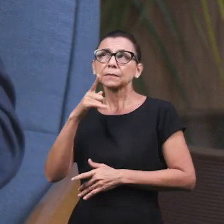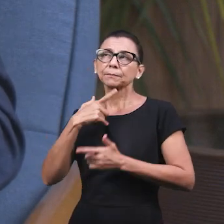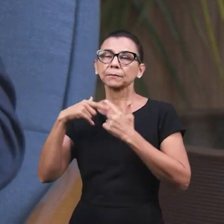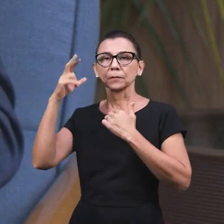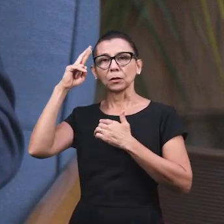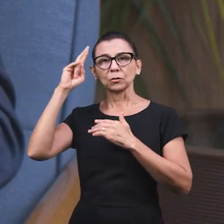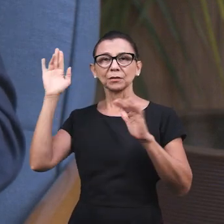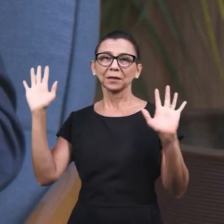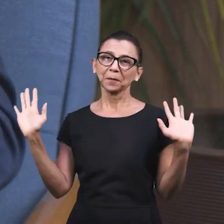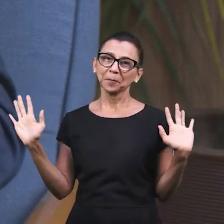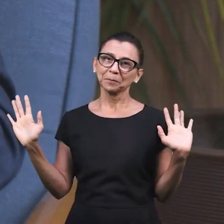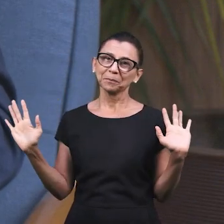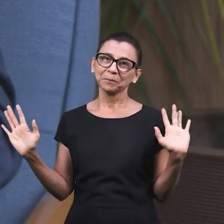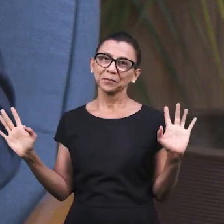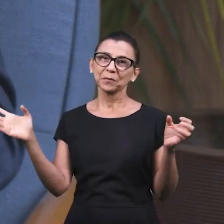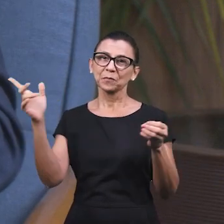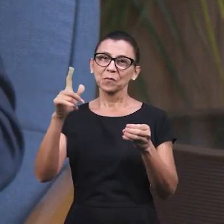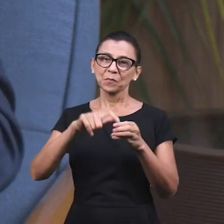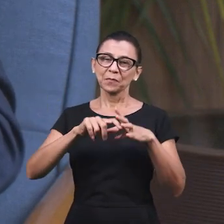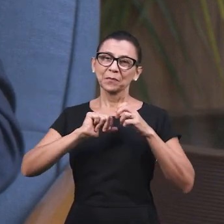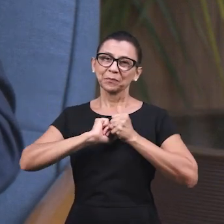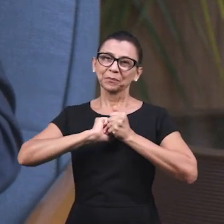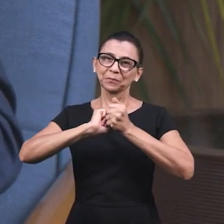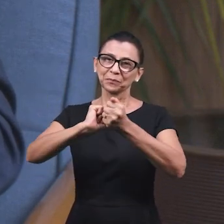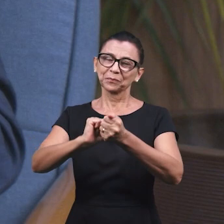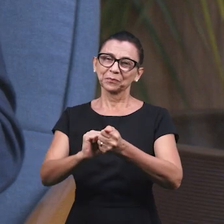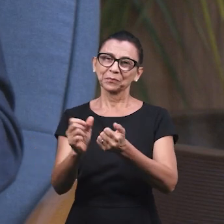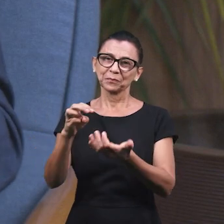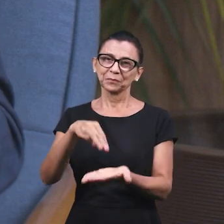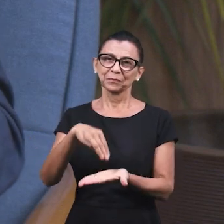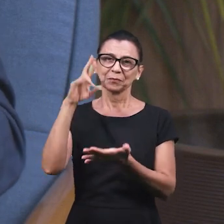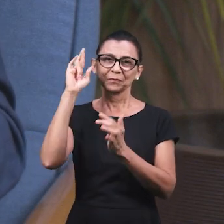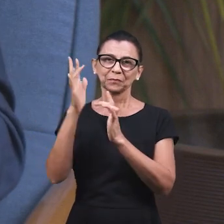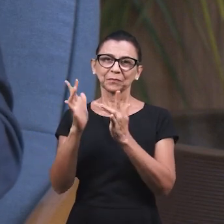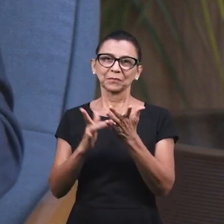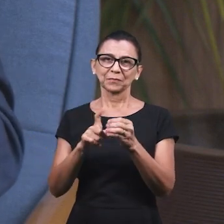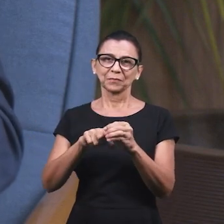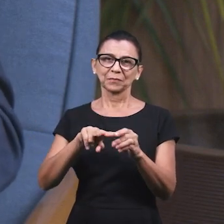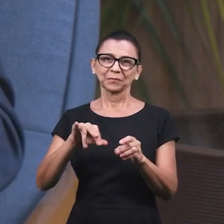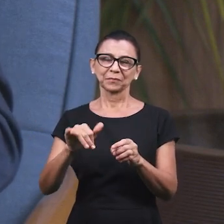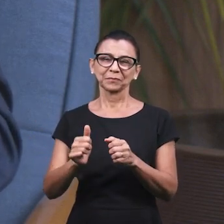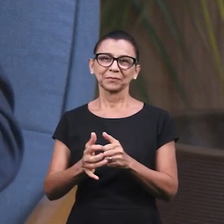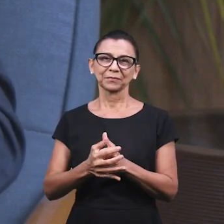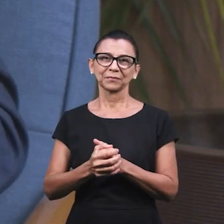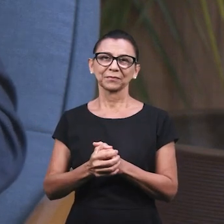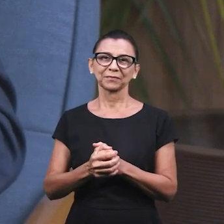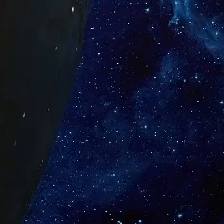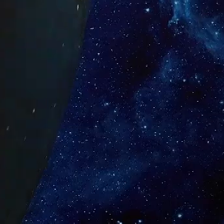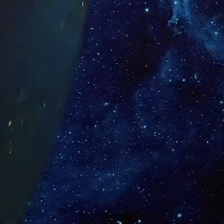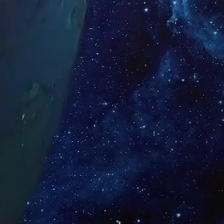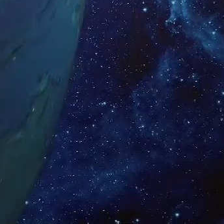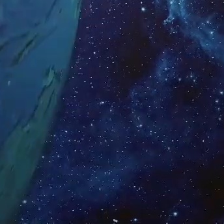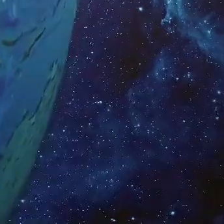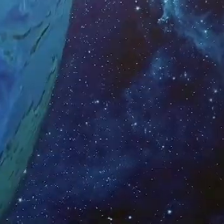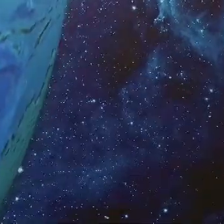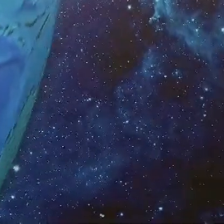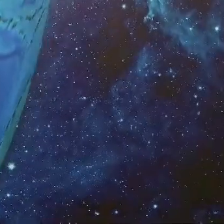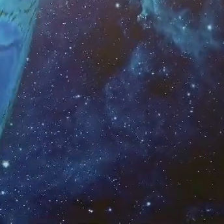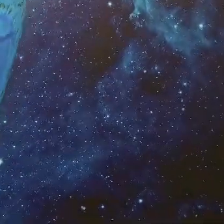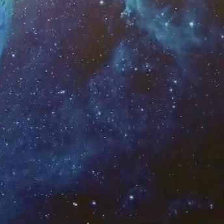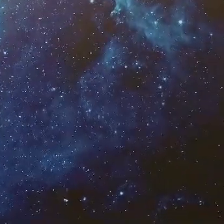si le Seigneur ainsi nous permet, nous serons ensemble encore une fois. Maranatha, le Seigneur Jésus vient.